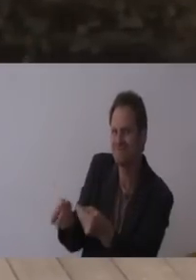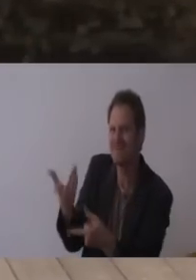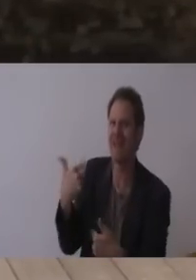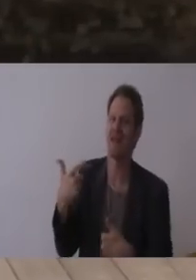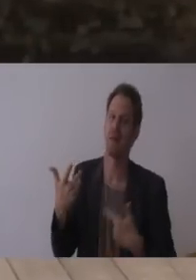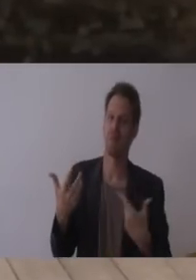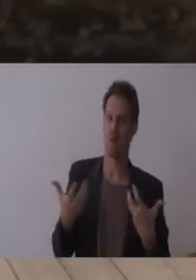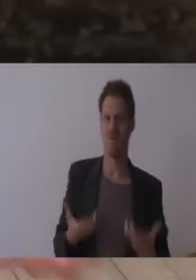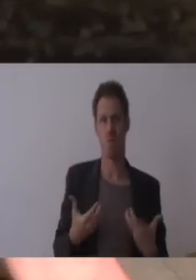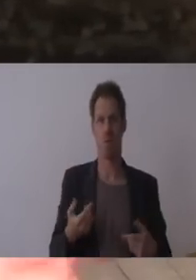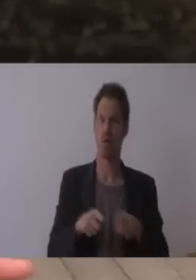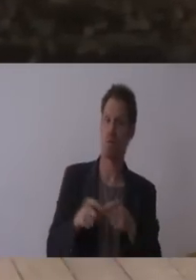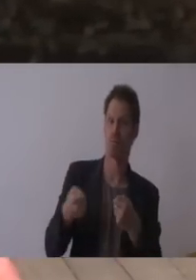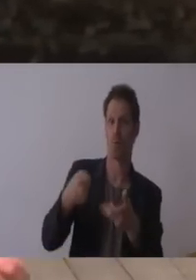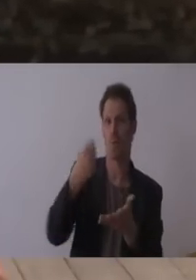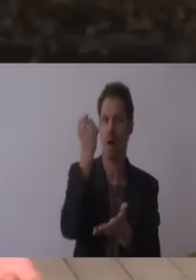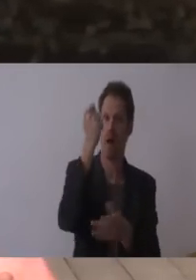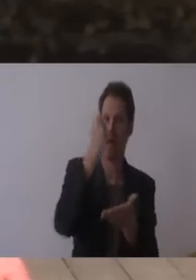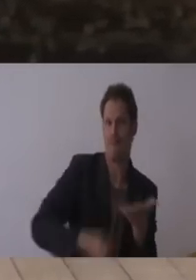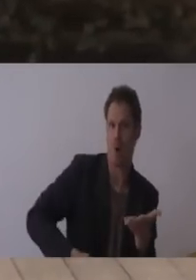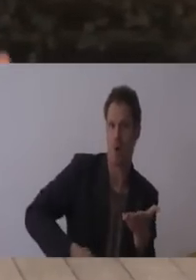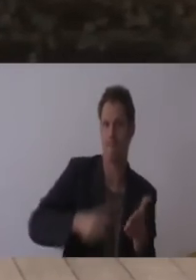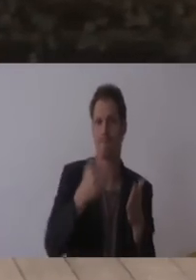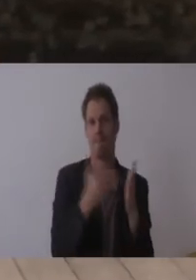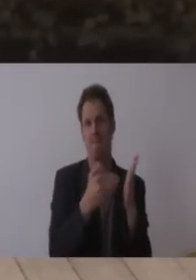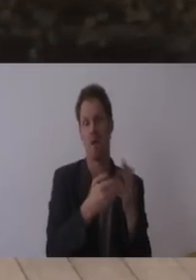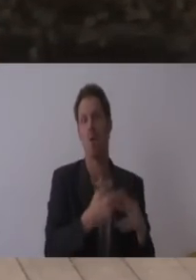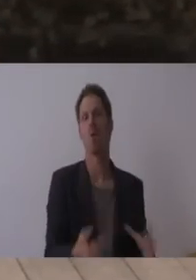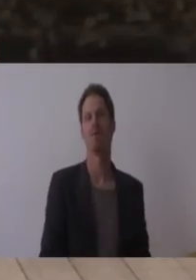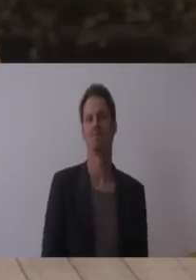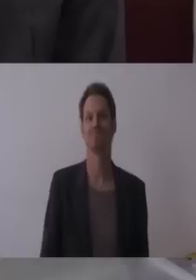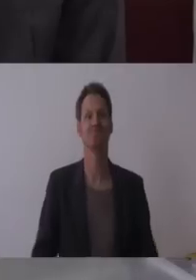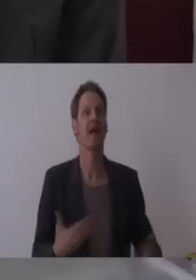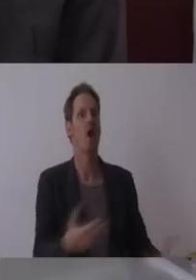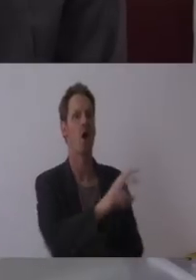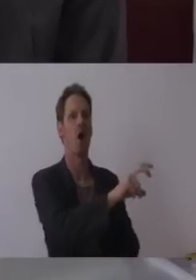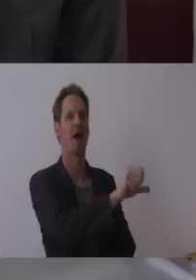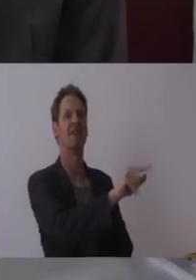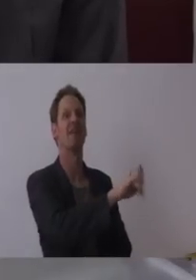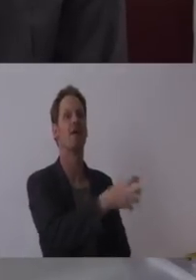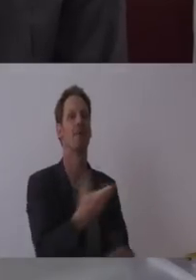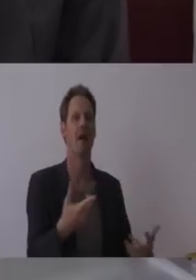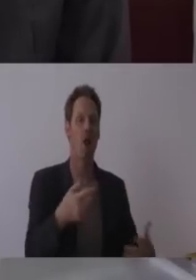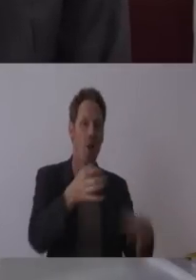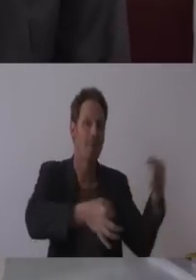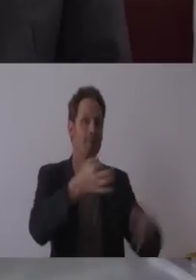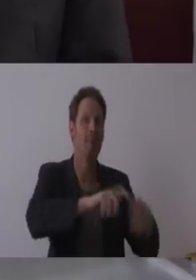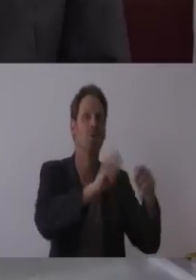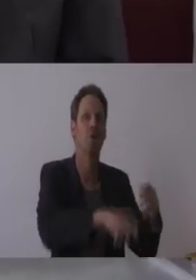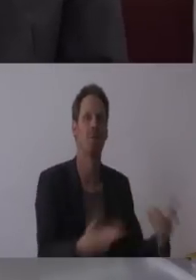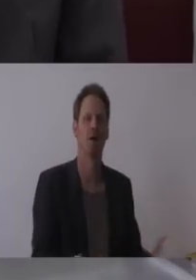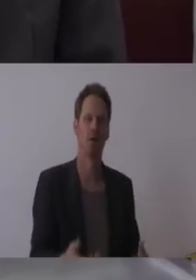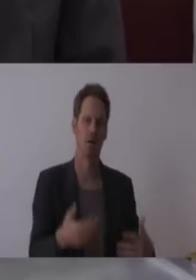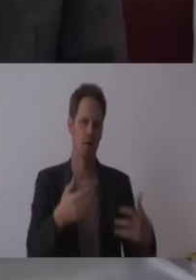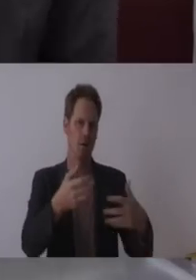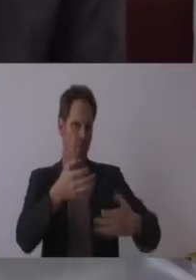partie de ses électeurs, qui nous vaut aujourd'hui d'être passible d'une amende de plusieurs milliers d'euros. Alors, Xavier, le verdict ? Bien, en fait, le procès a